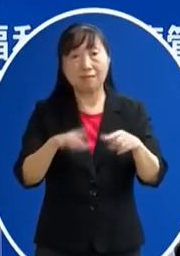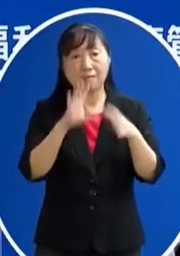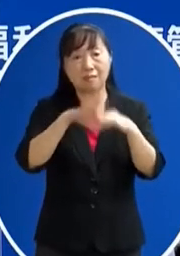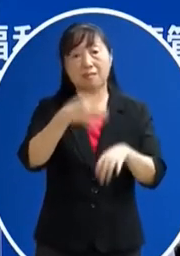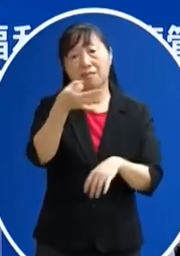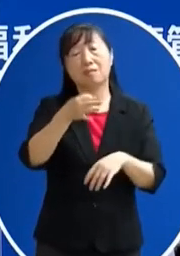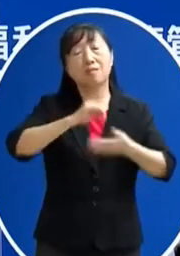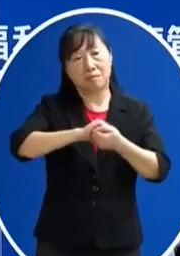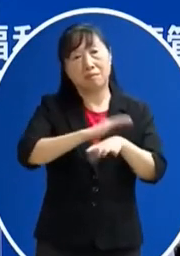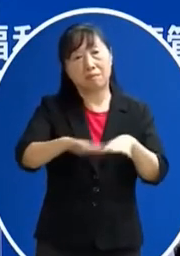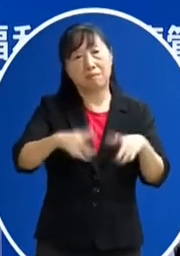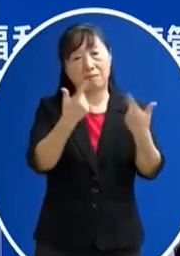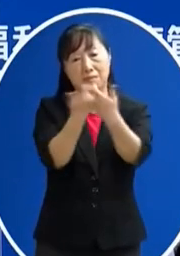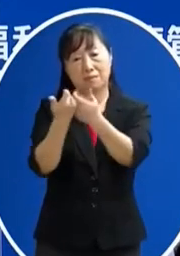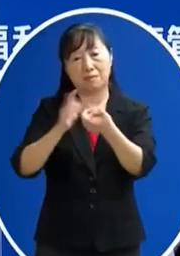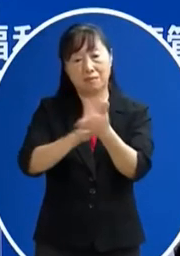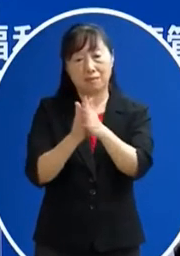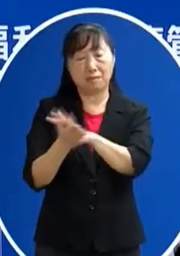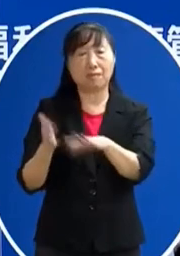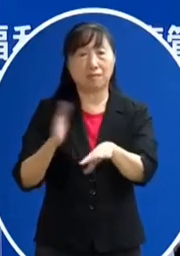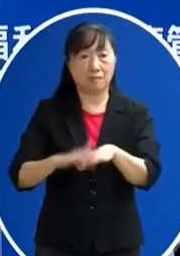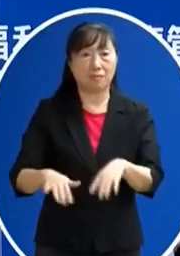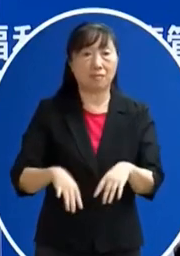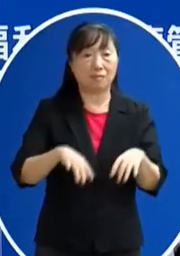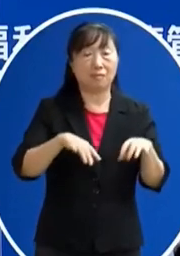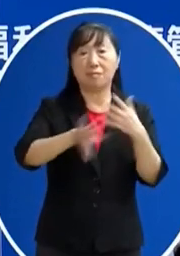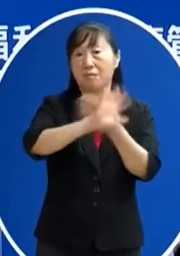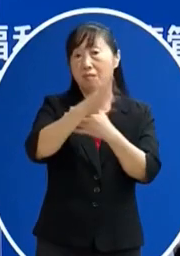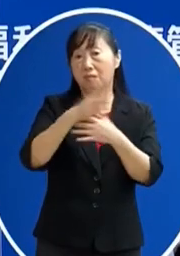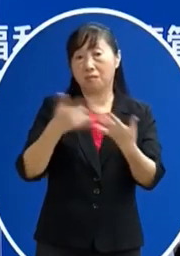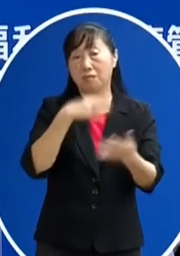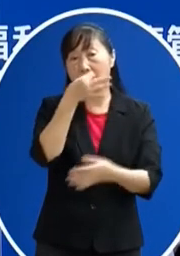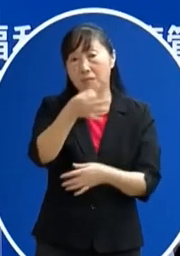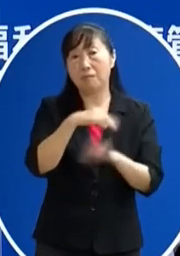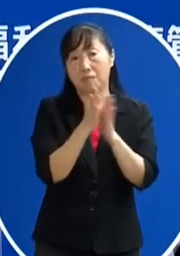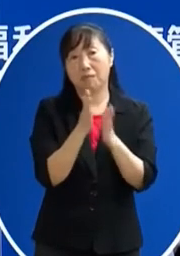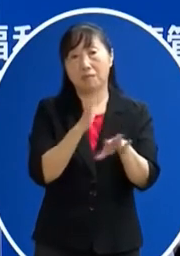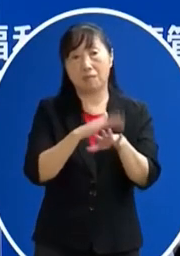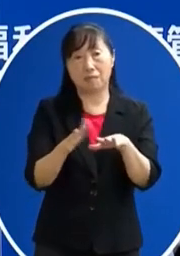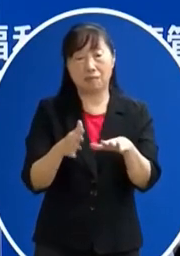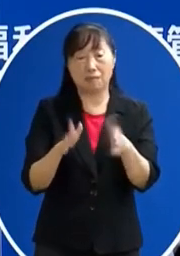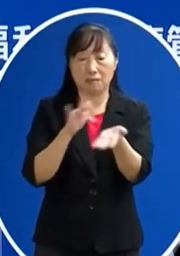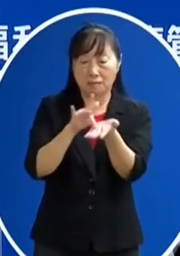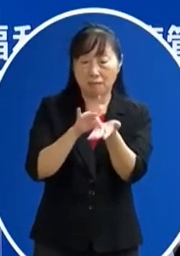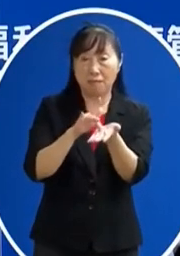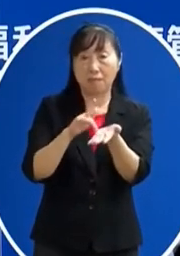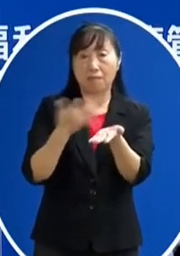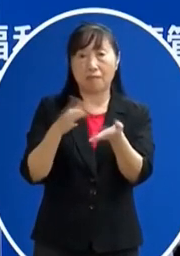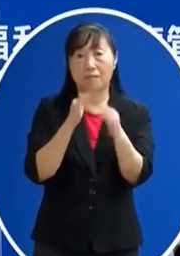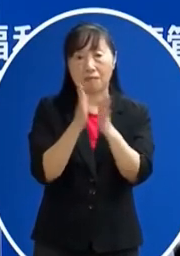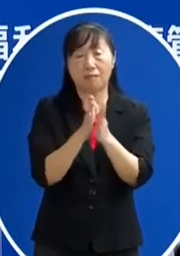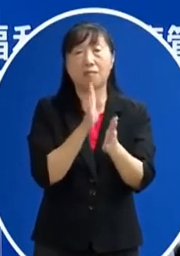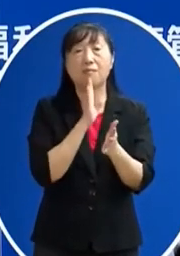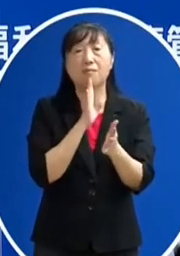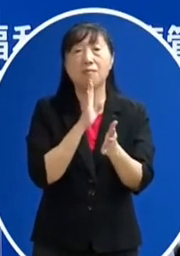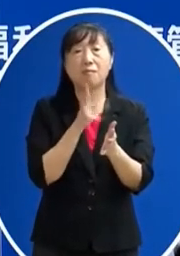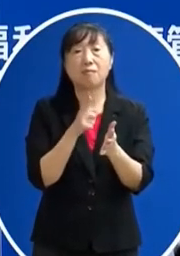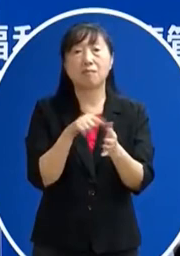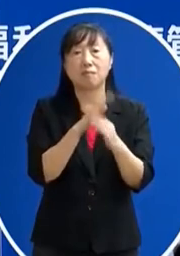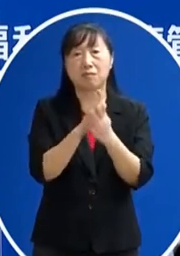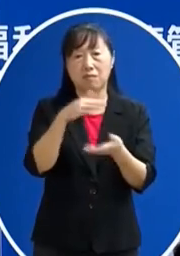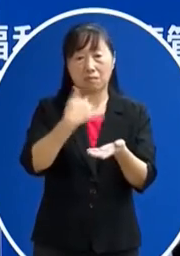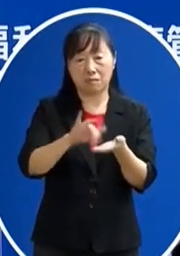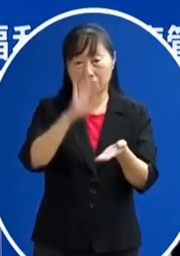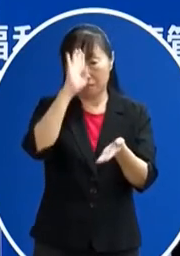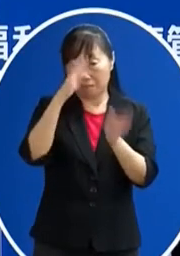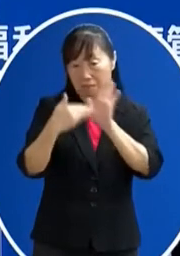格。好，所以在国际上在购买疫苗或者购买药里面都把药物的价格列入一个这个保密